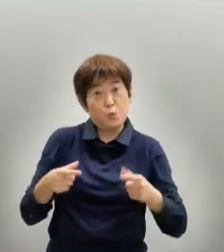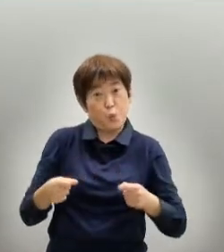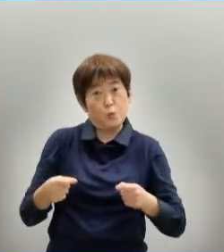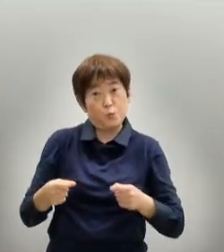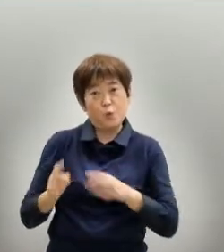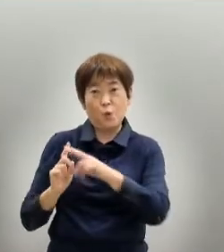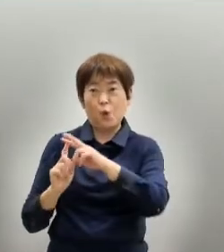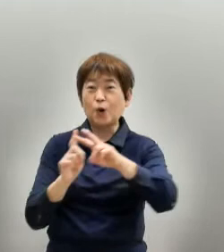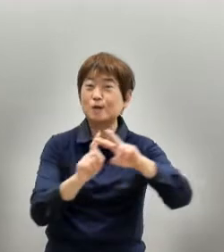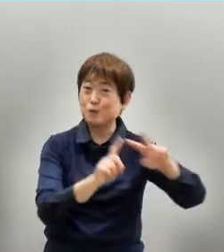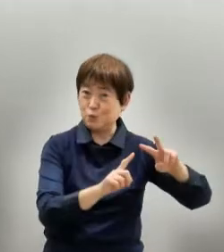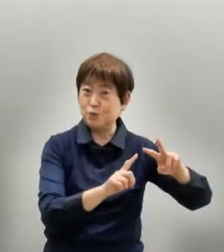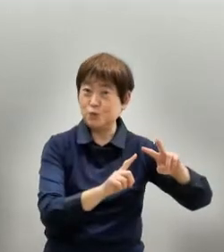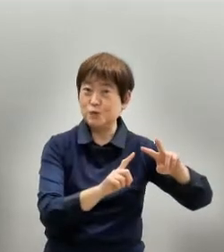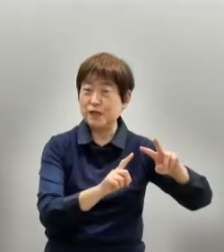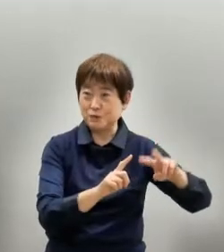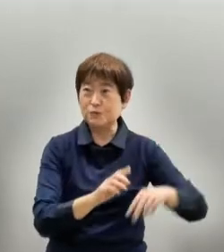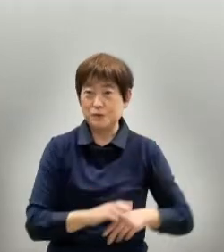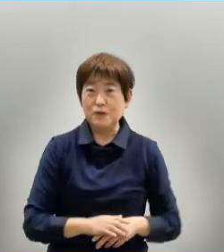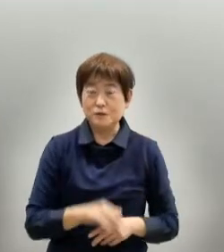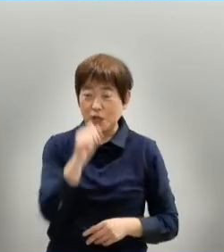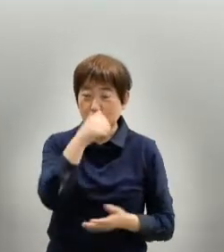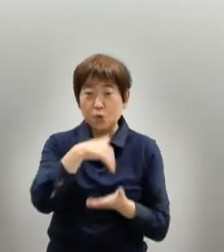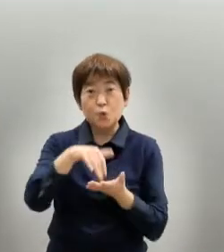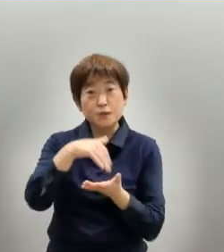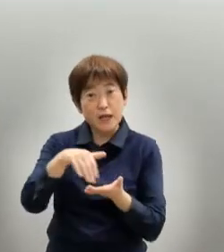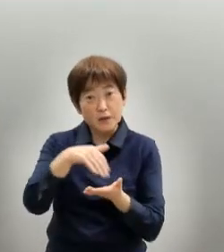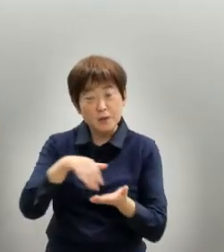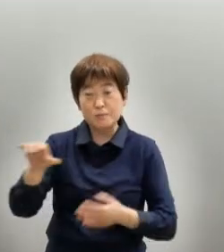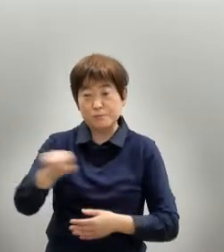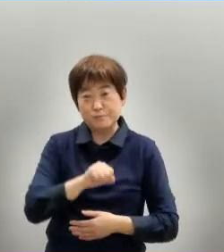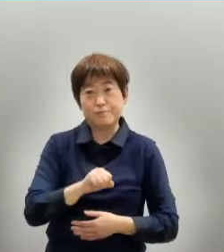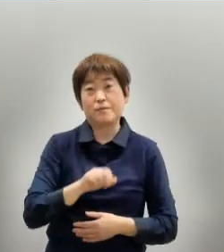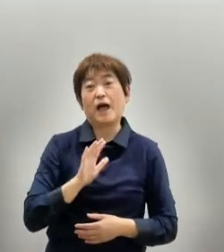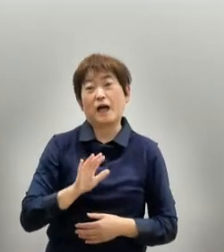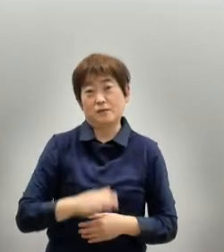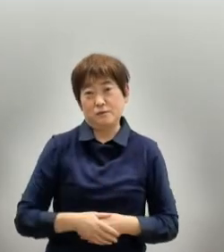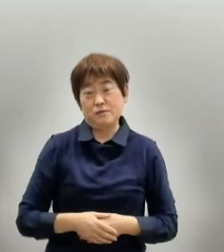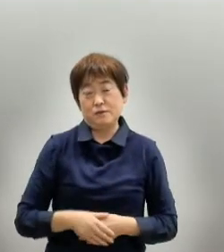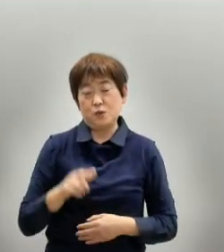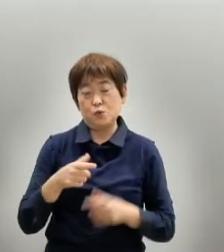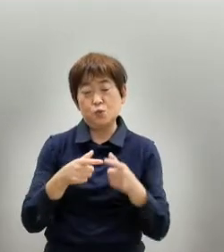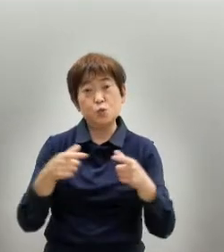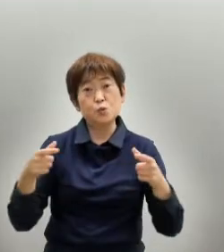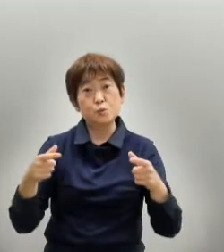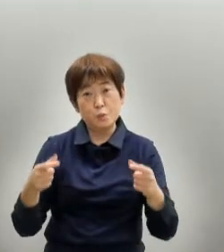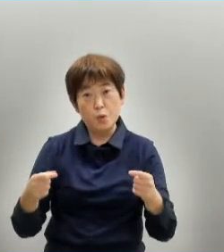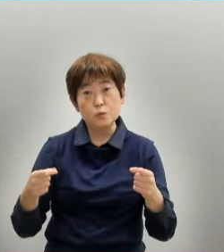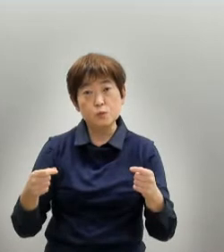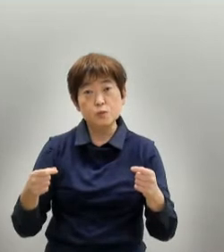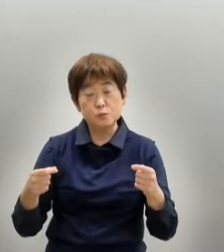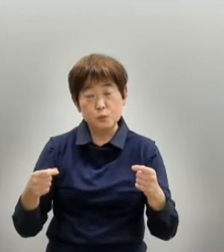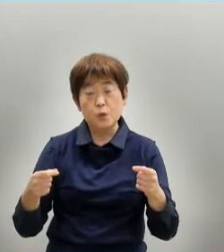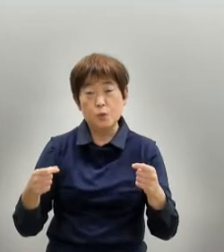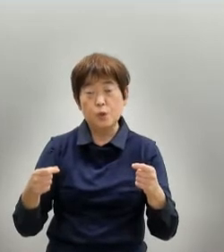分のですね、予算を確保しておりますので、そういったクーポンですね、そういったものを